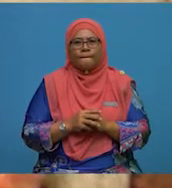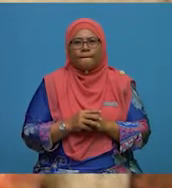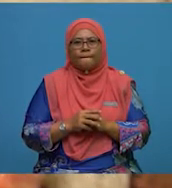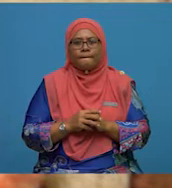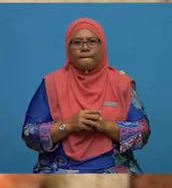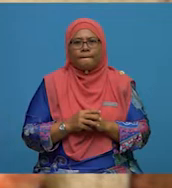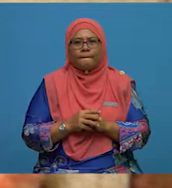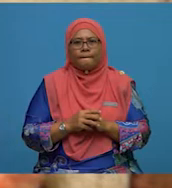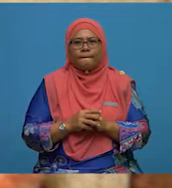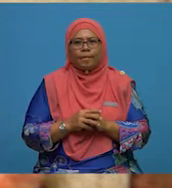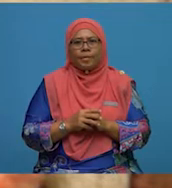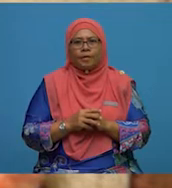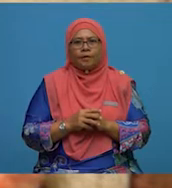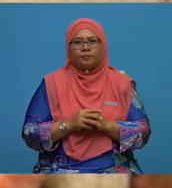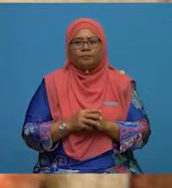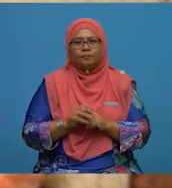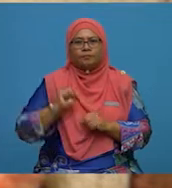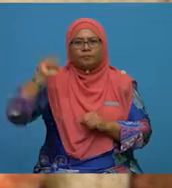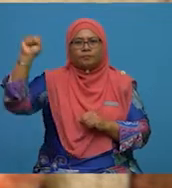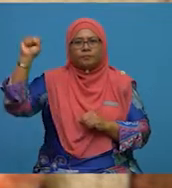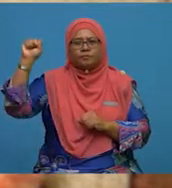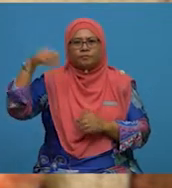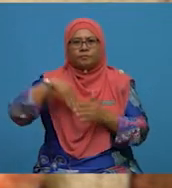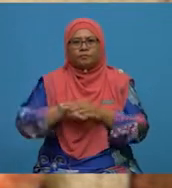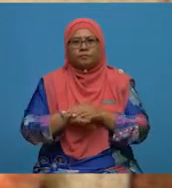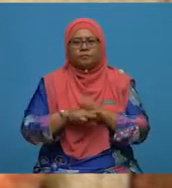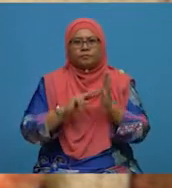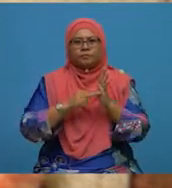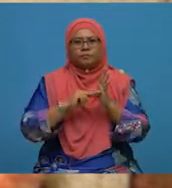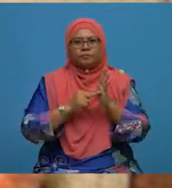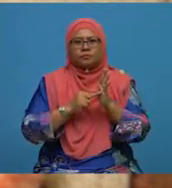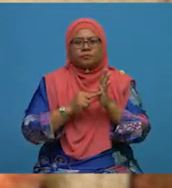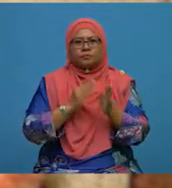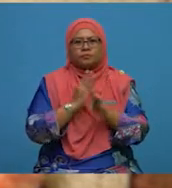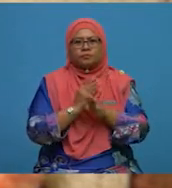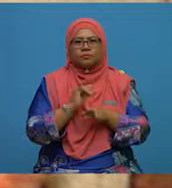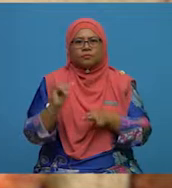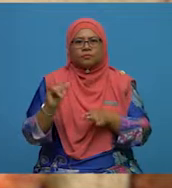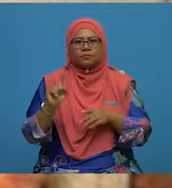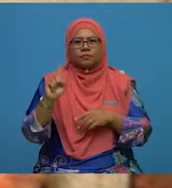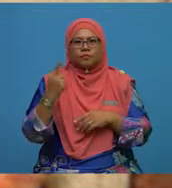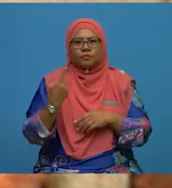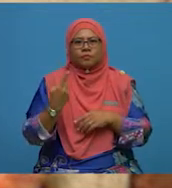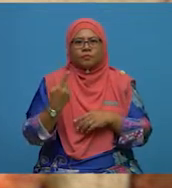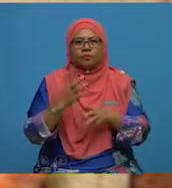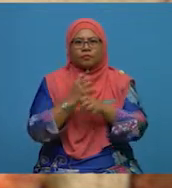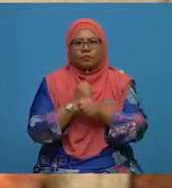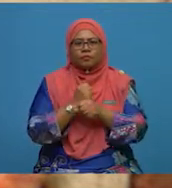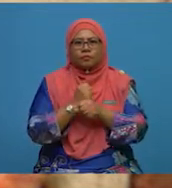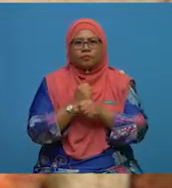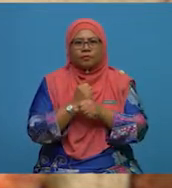Namun begitu, pelajar-pelajar, kemerdekaan dalam erti kata yang sebenarnya hanya